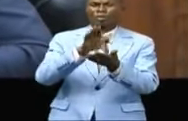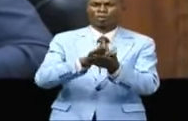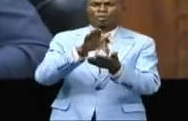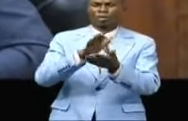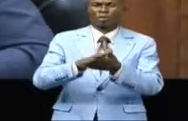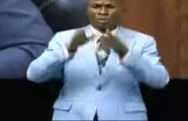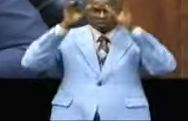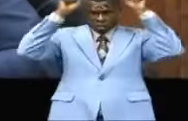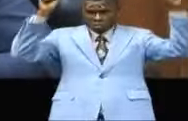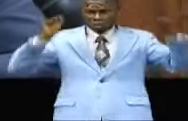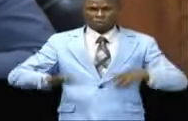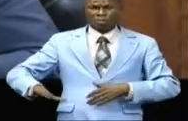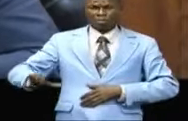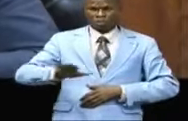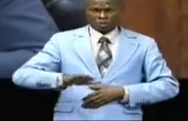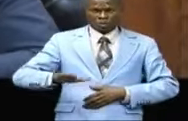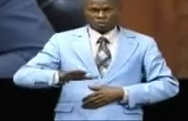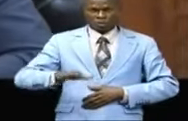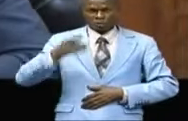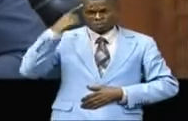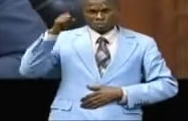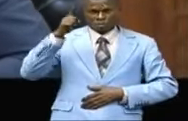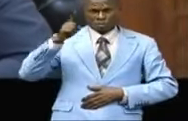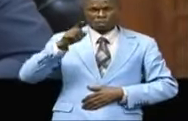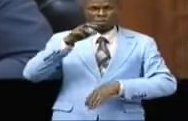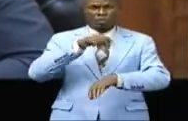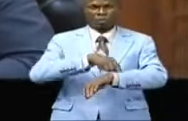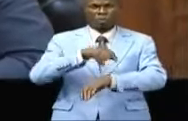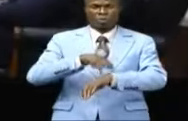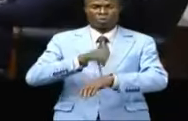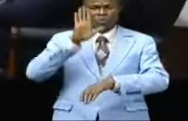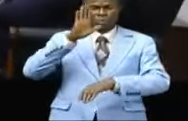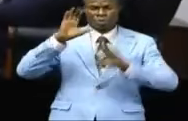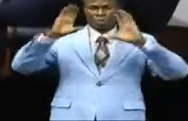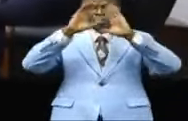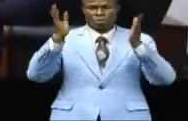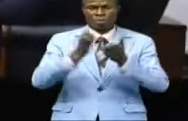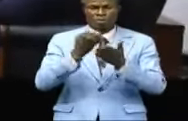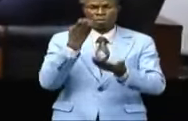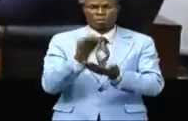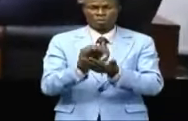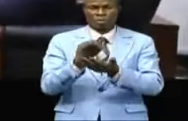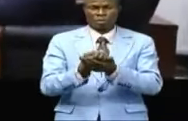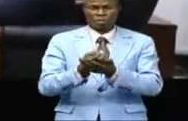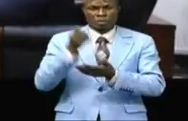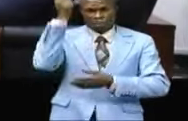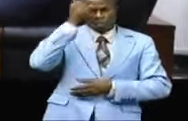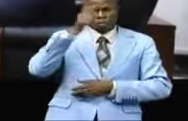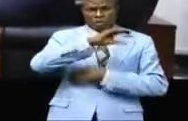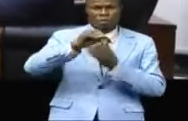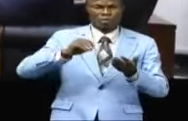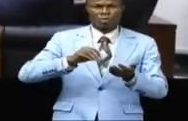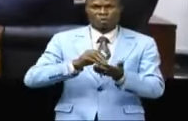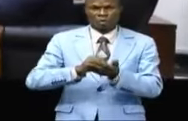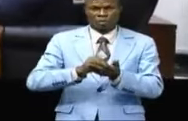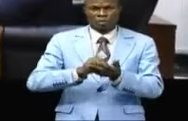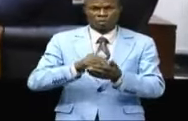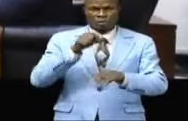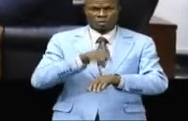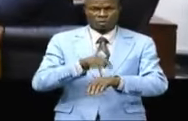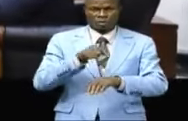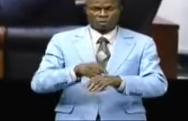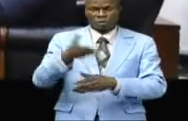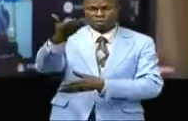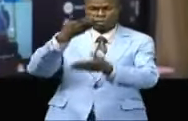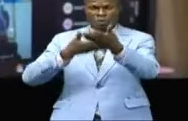au président de la République pour son fructueux mandat à la tête de la communauté économique des États de l'Afrique centrale. En ce moment de